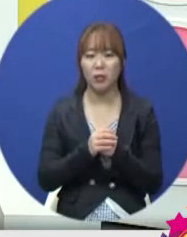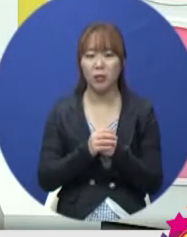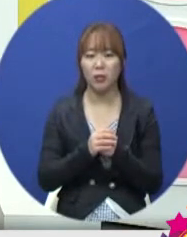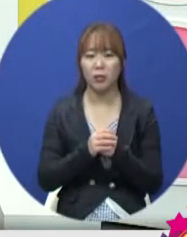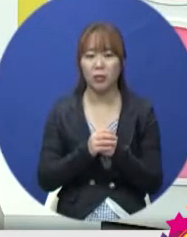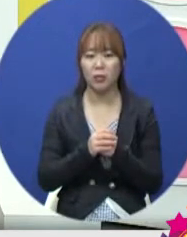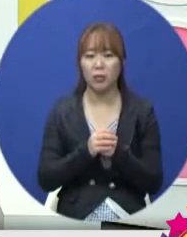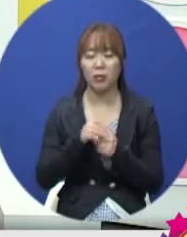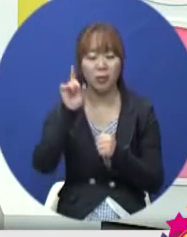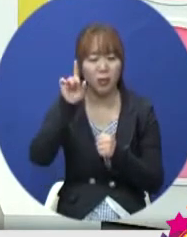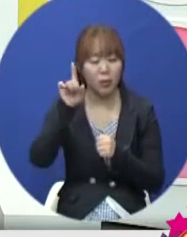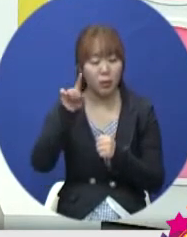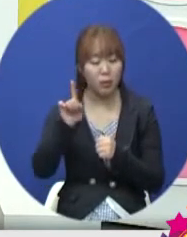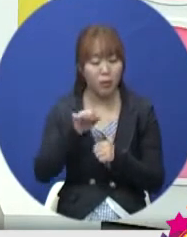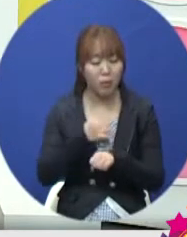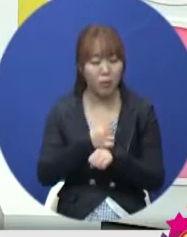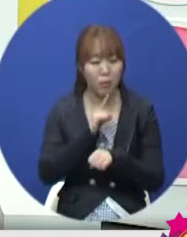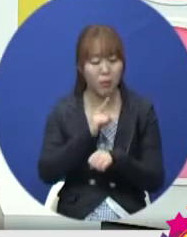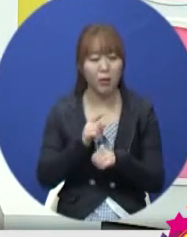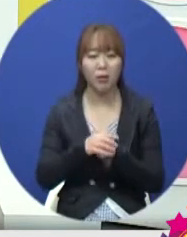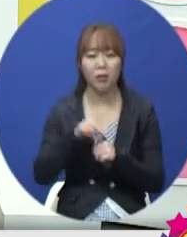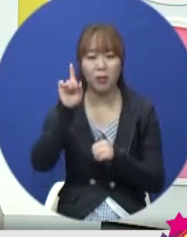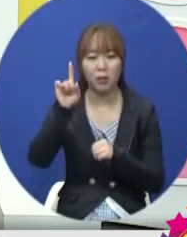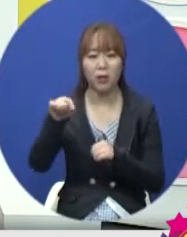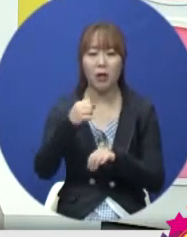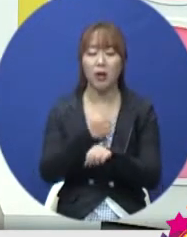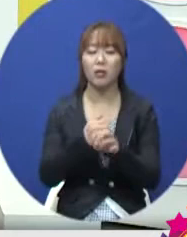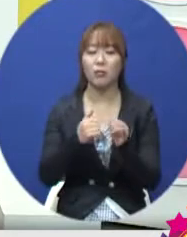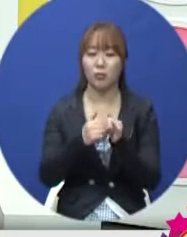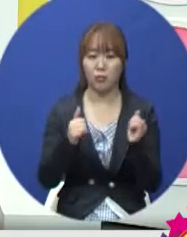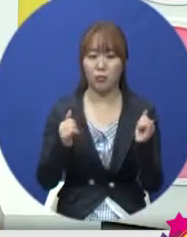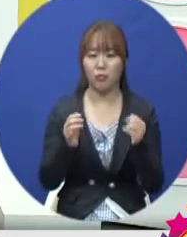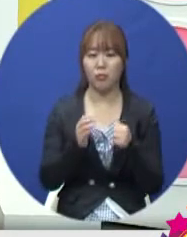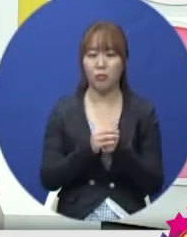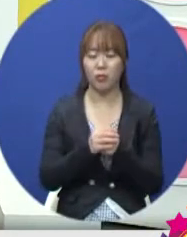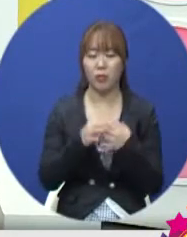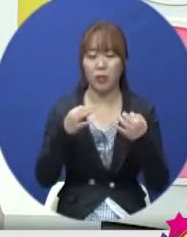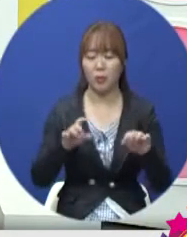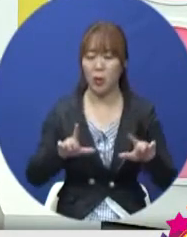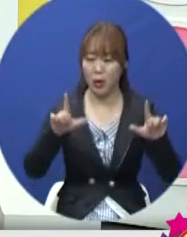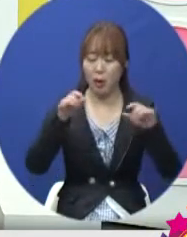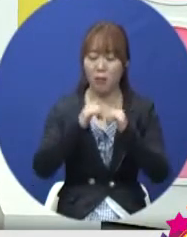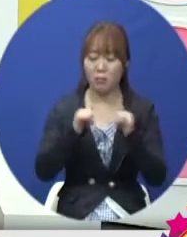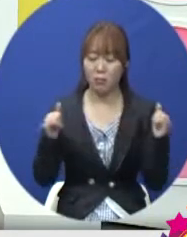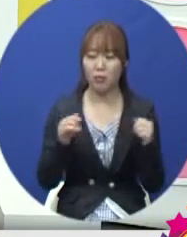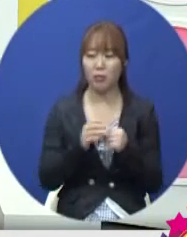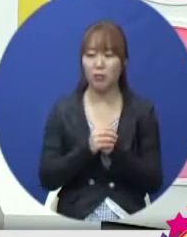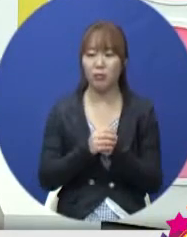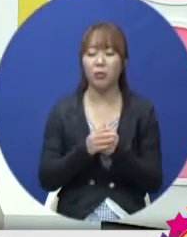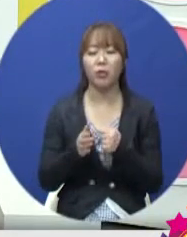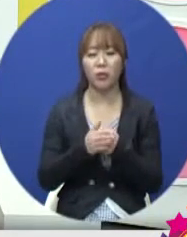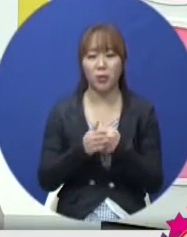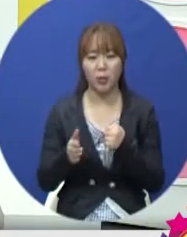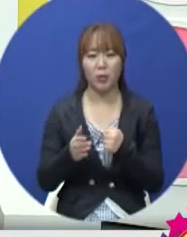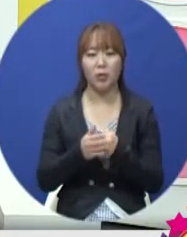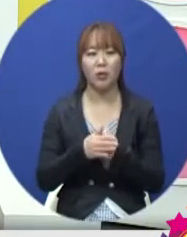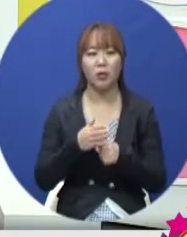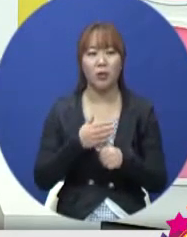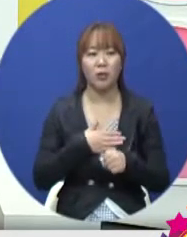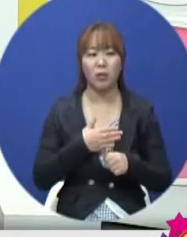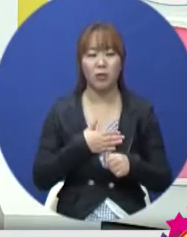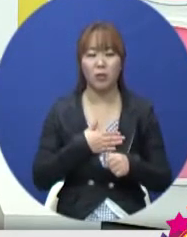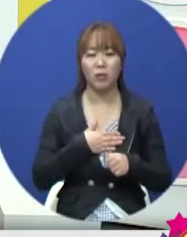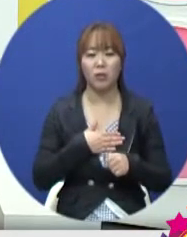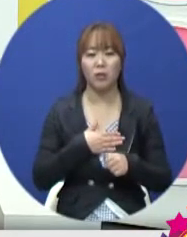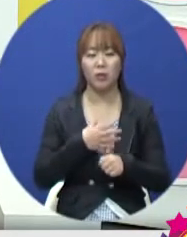하시더라고요. 내일이요? 그래서 내일 하시는 분. 아, 금요일이에요. 네, 그래, 네. 아니 그래서 제가 썰렁